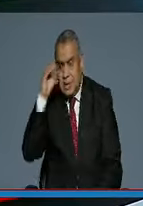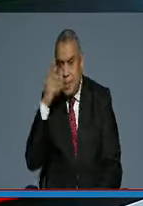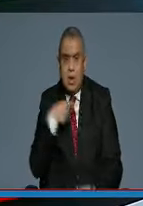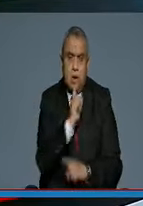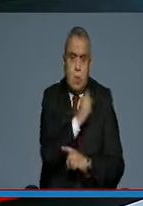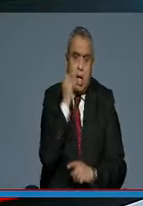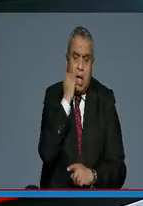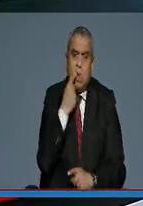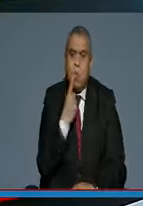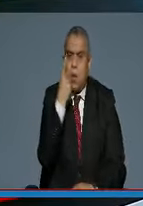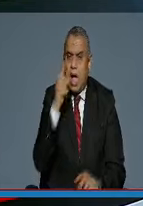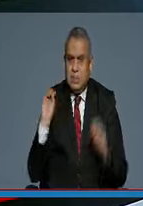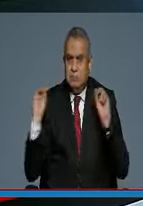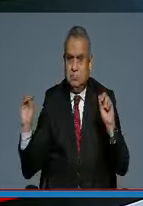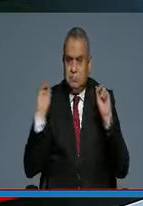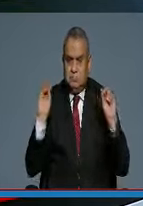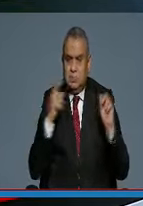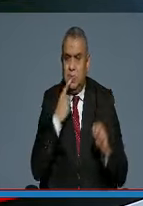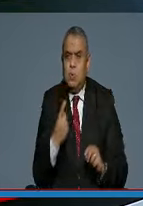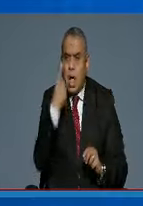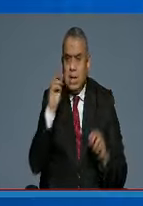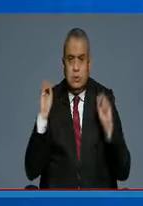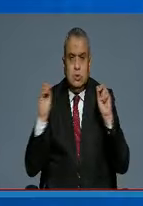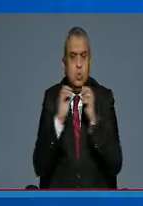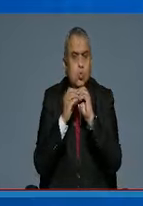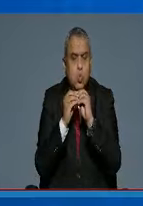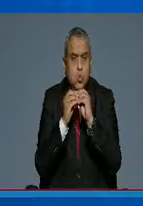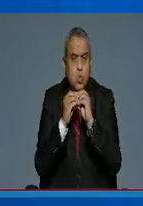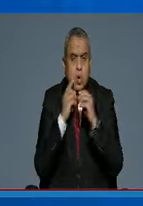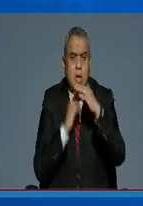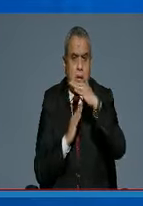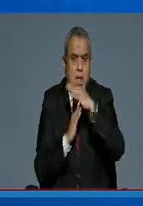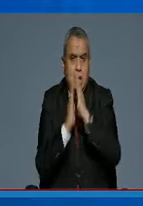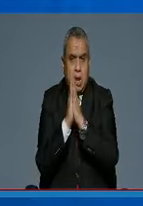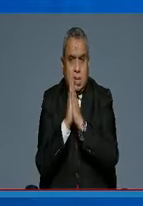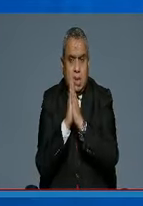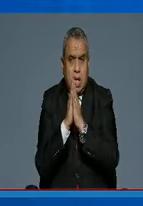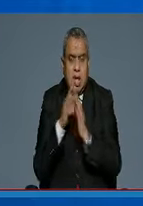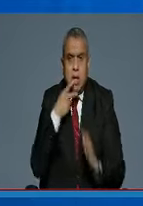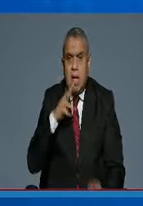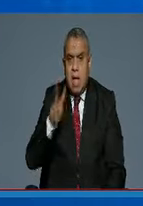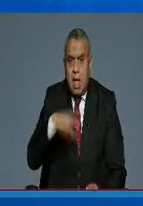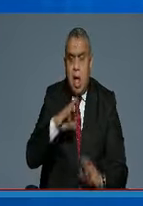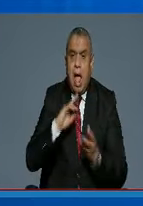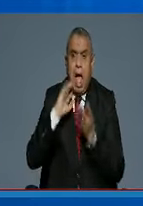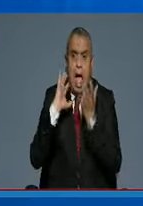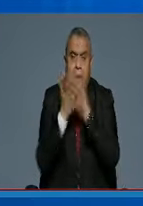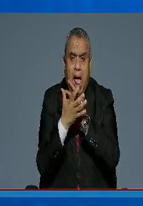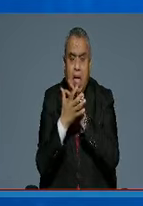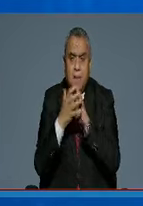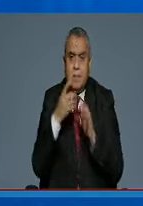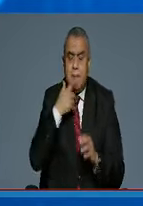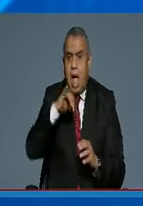الاهلي طلب واحد قلت لهم ايه لو سمحتم قدموا للعالم للعالم